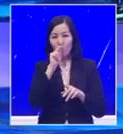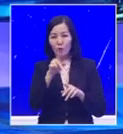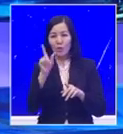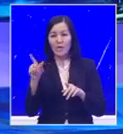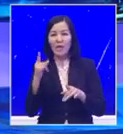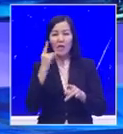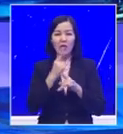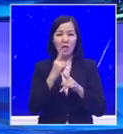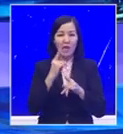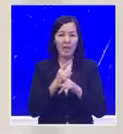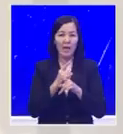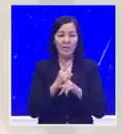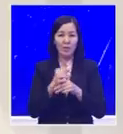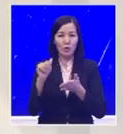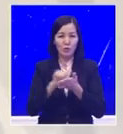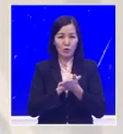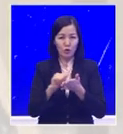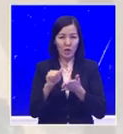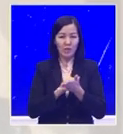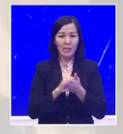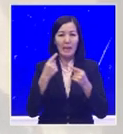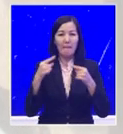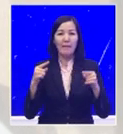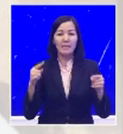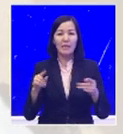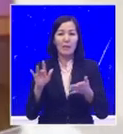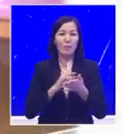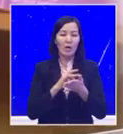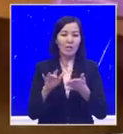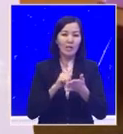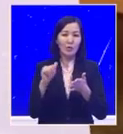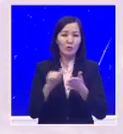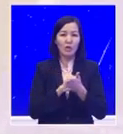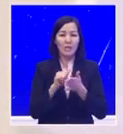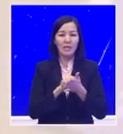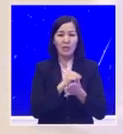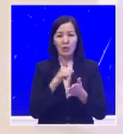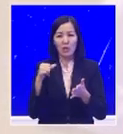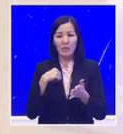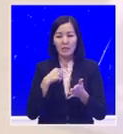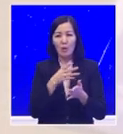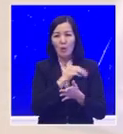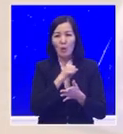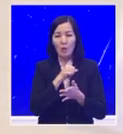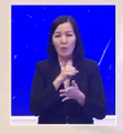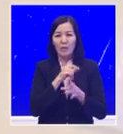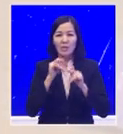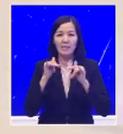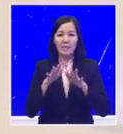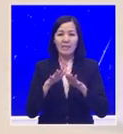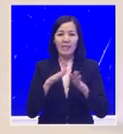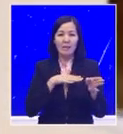барысында күдіктілер жалған шот фактураларды және басқа да бастапқы бухгалтерлік құжаттарды жазып алу